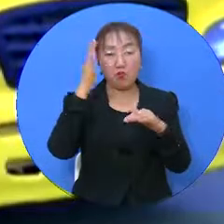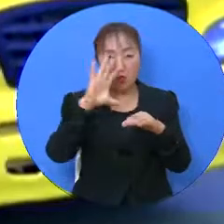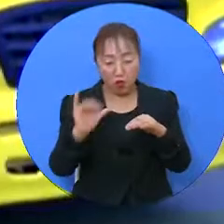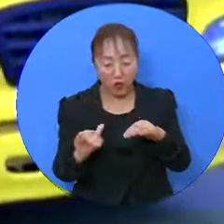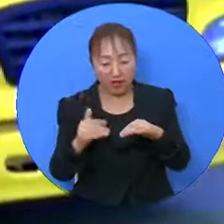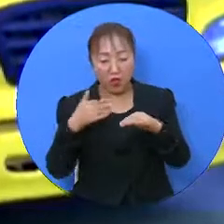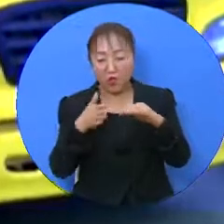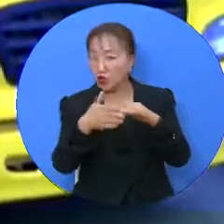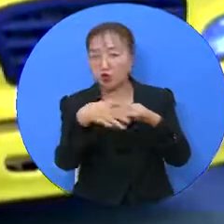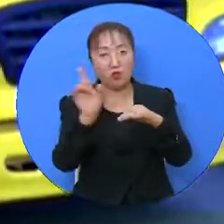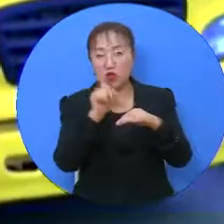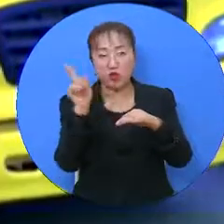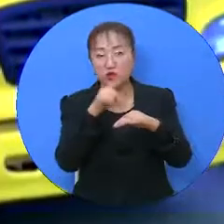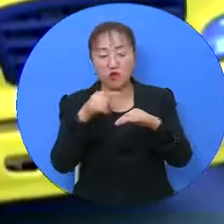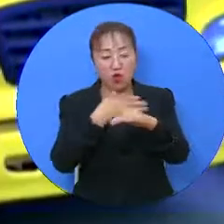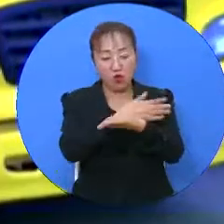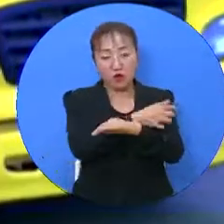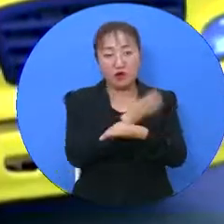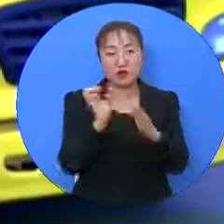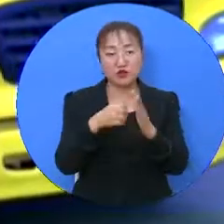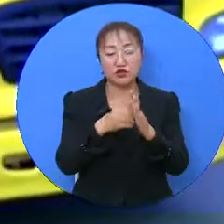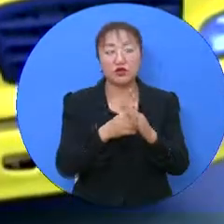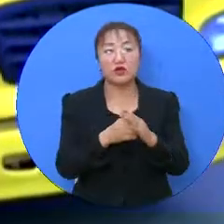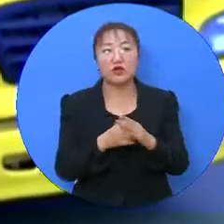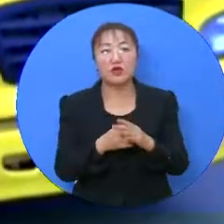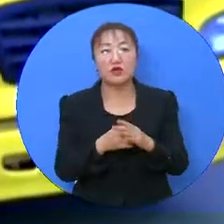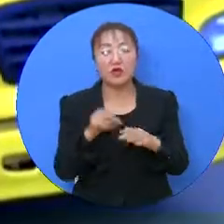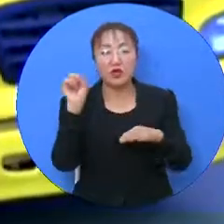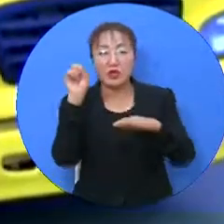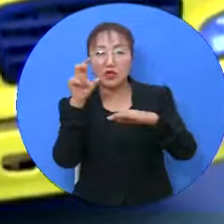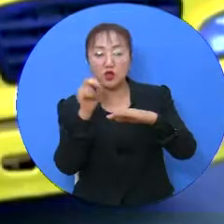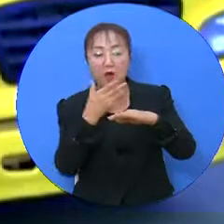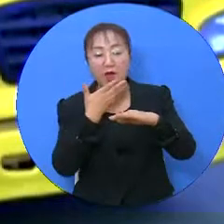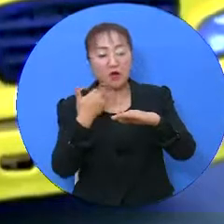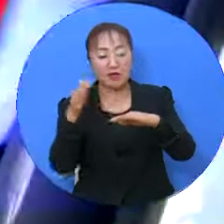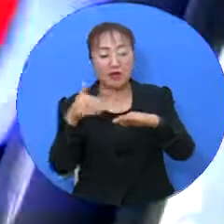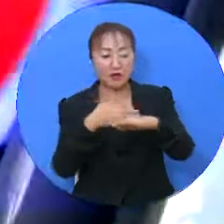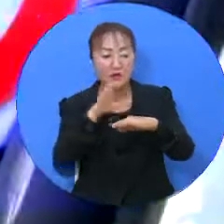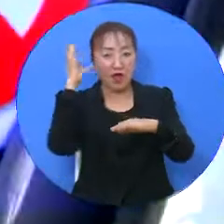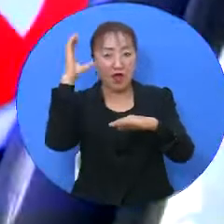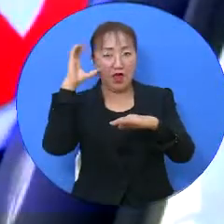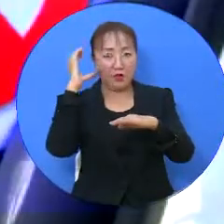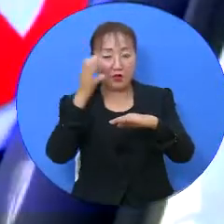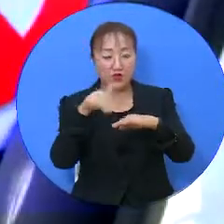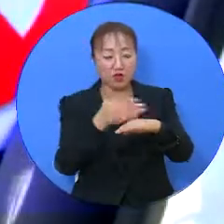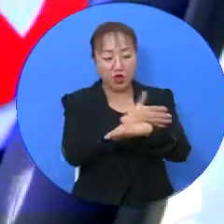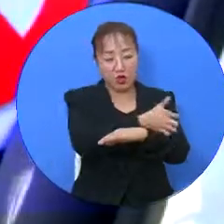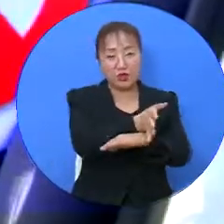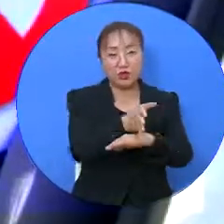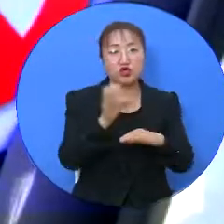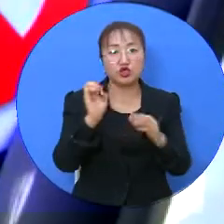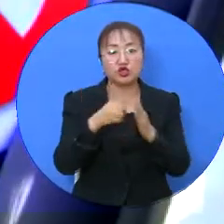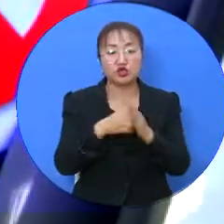болохгүй. Гэрлэн дөхөө байхгүй газар бол автобусны араар тойроод хөдөлгөөн чөлөөтэй болсон үед зам хөндлөн гарна. Тээврийн